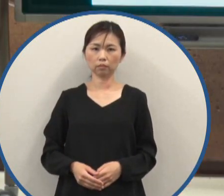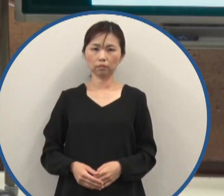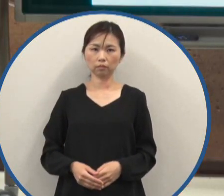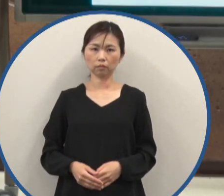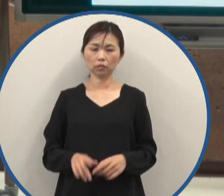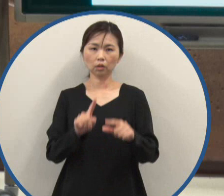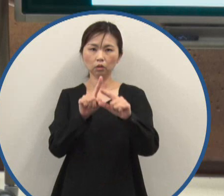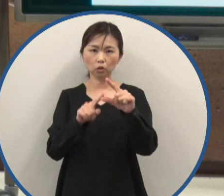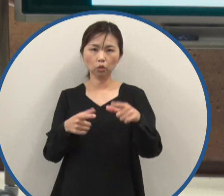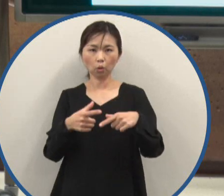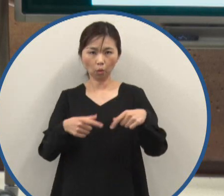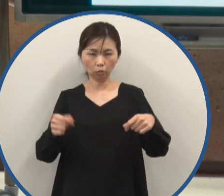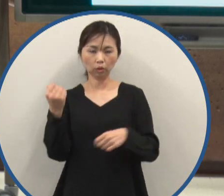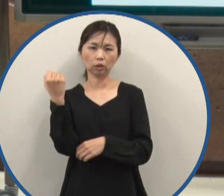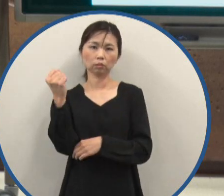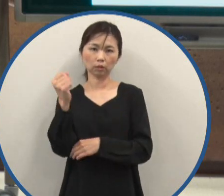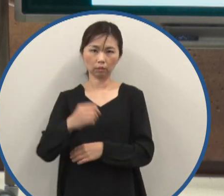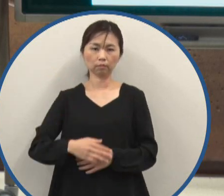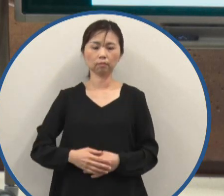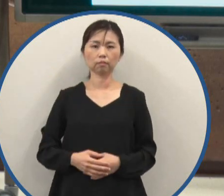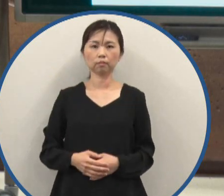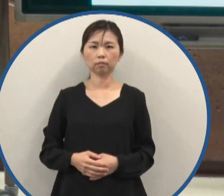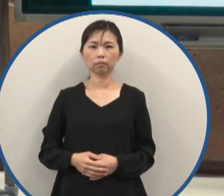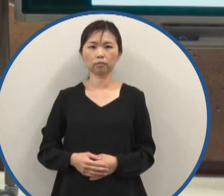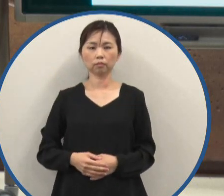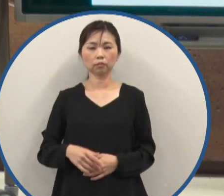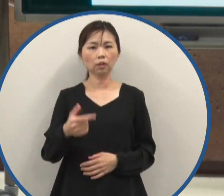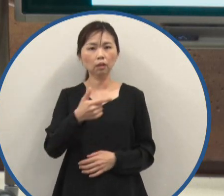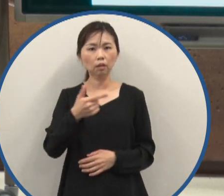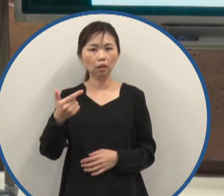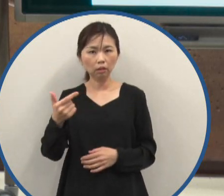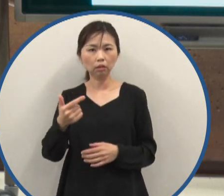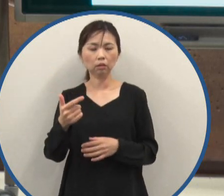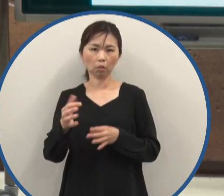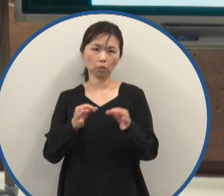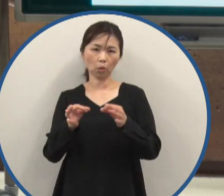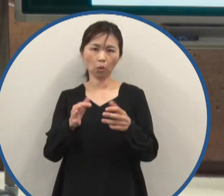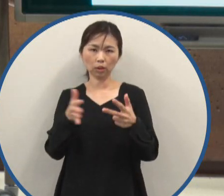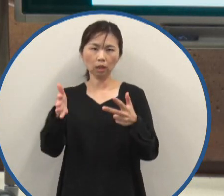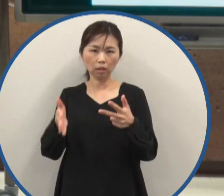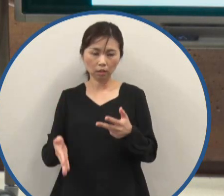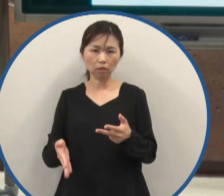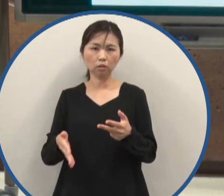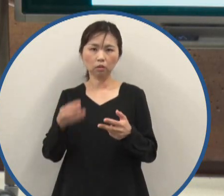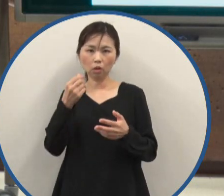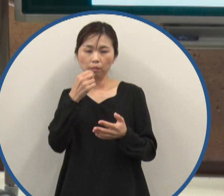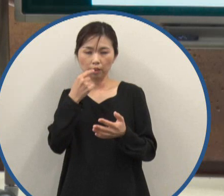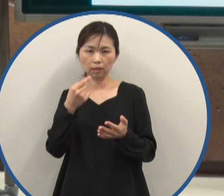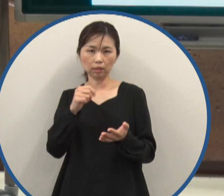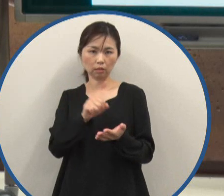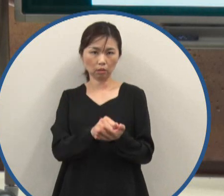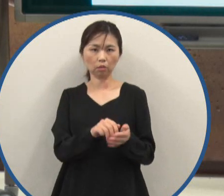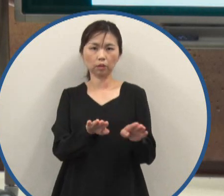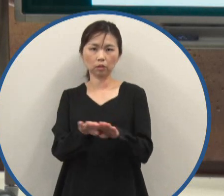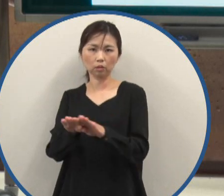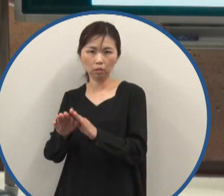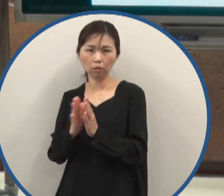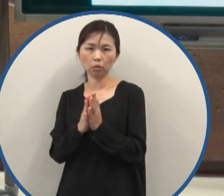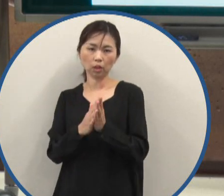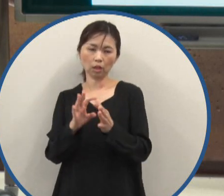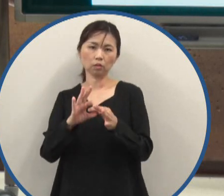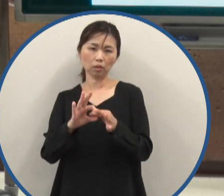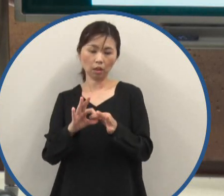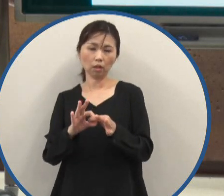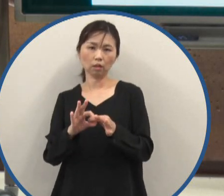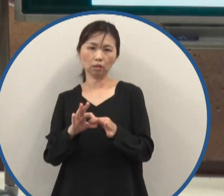中国新聞を回っています。大規模商業施設の休業要請についてなんですけれども、まあ、緊急事態に入